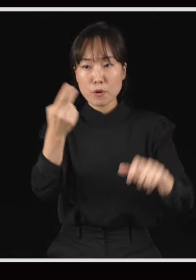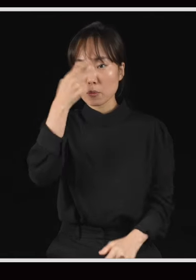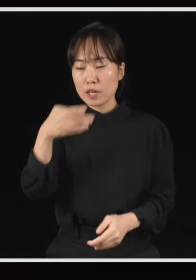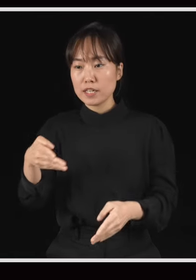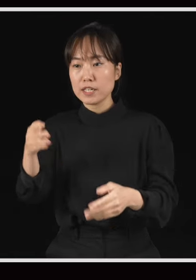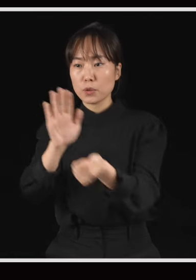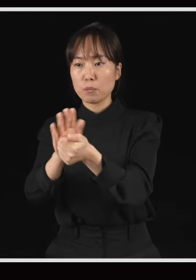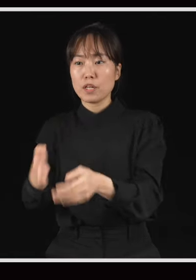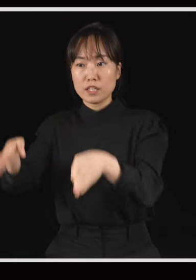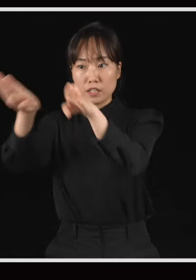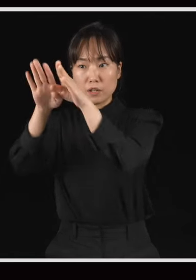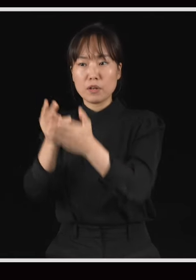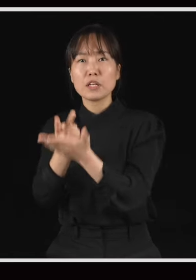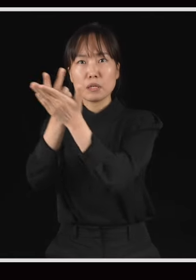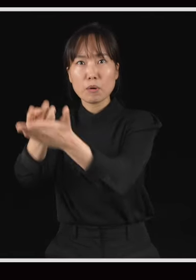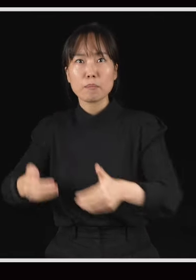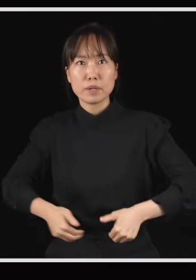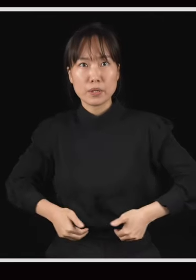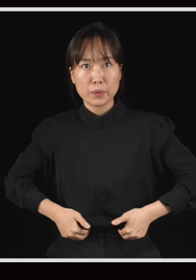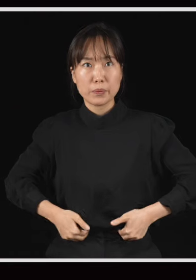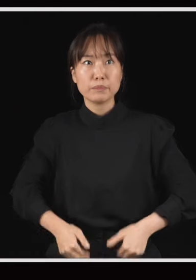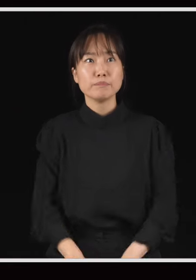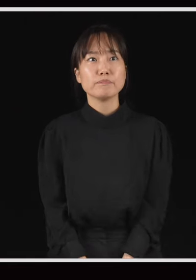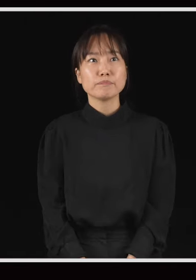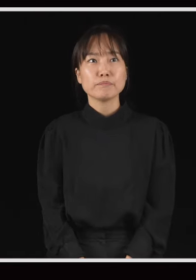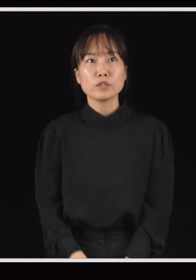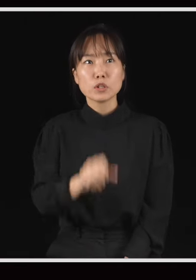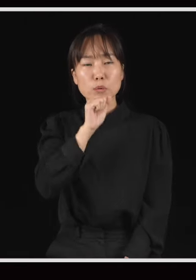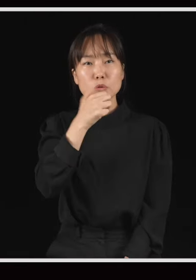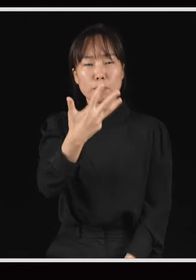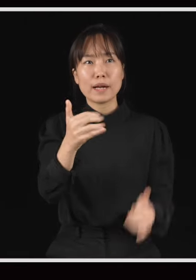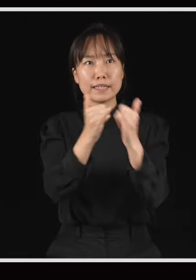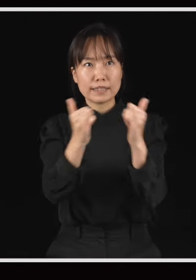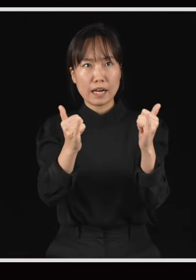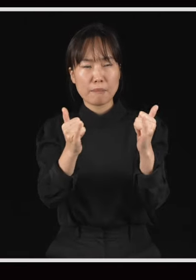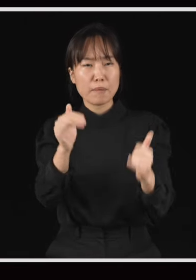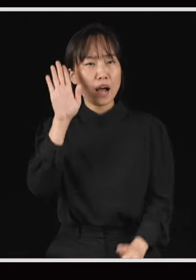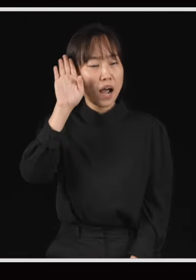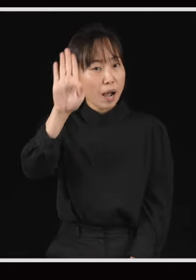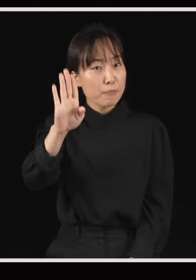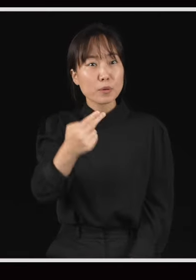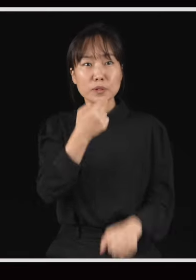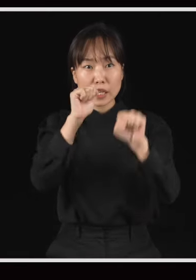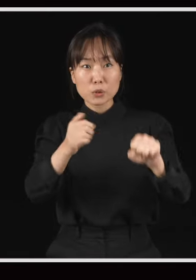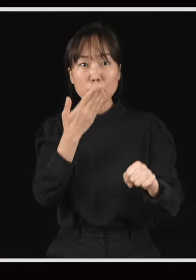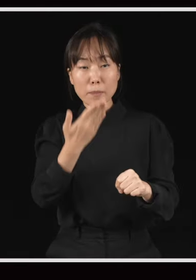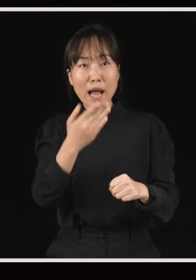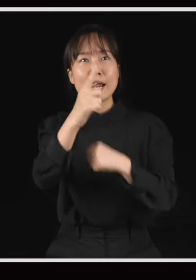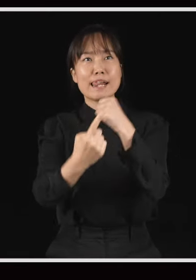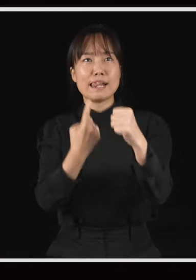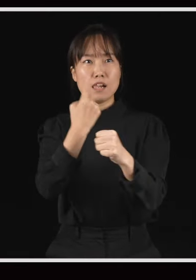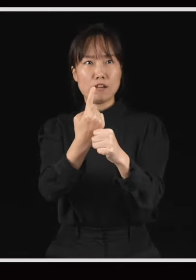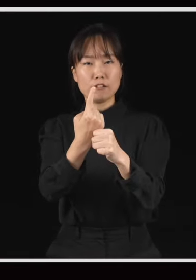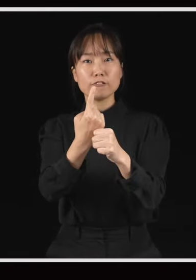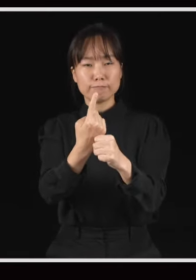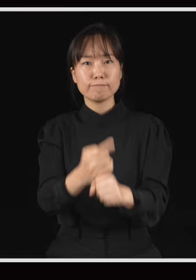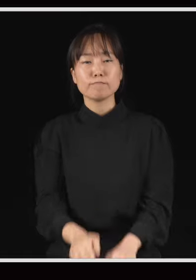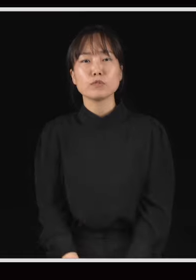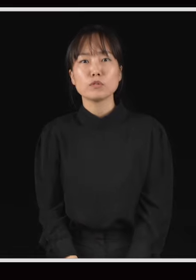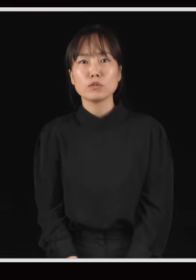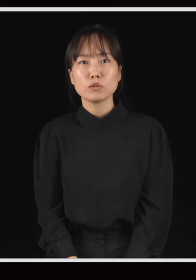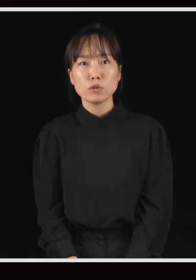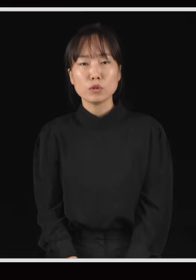장기요양보험으로 요양원에 가실 수가 있어요. 8점이 되면 초고도 허약이라고 되어 있고 대략 기대여명이 1년 정도 되시는